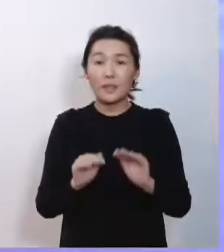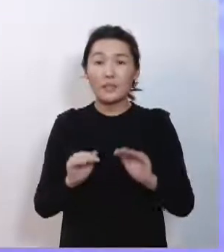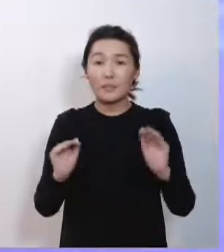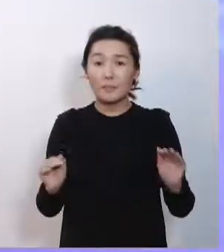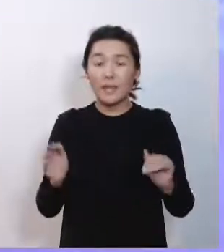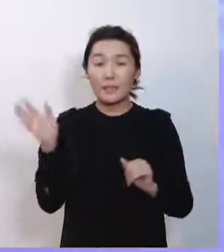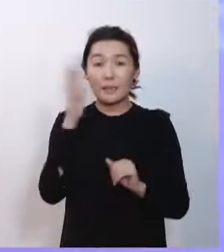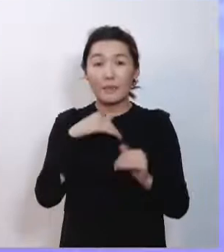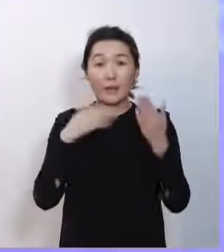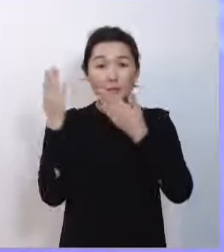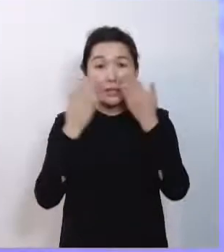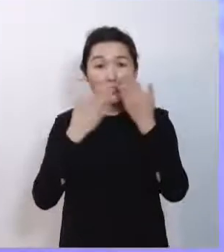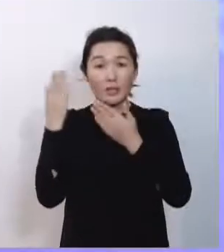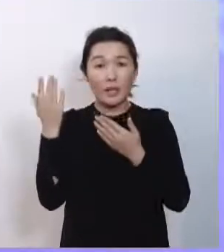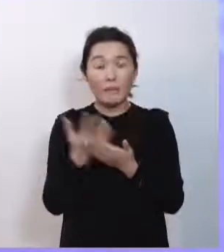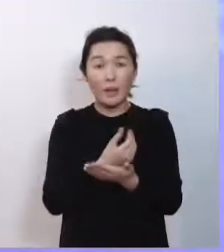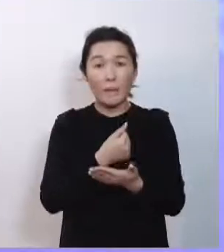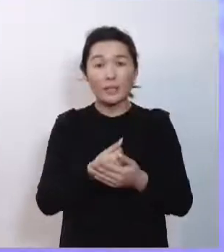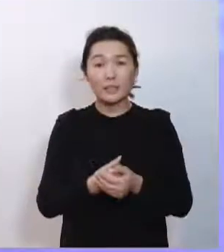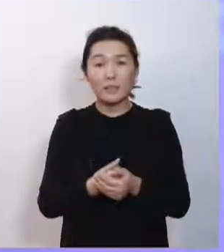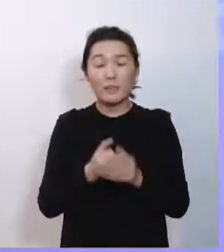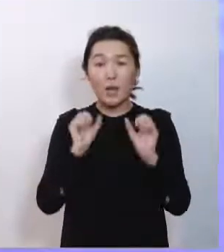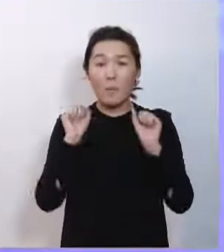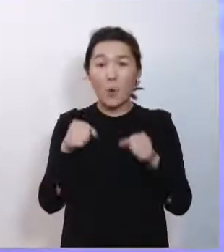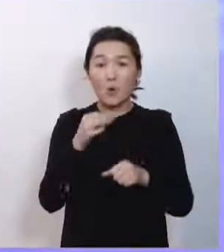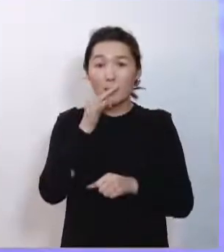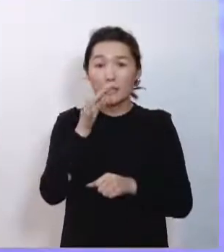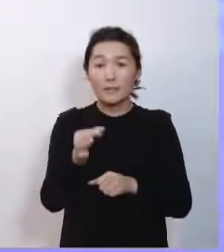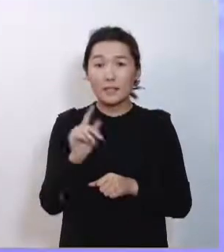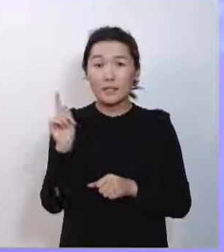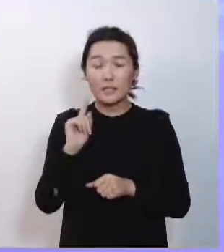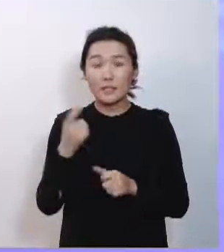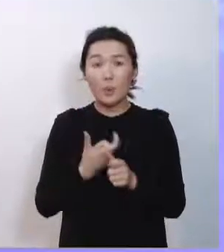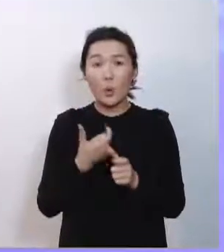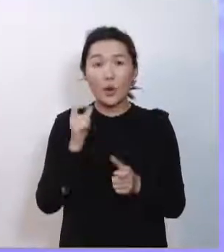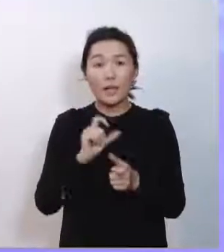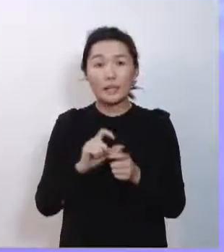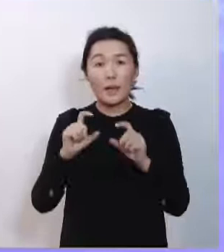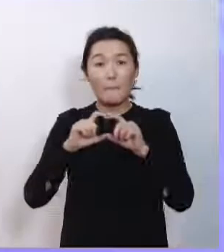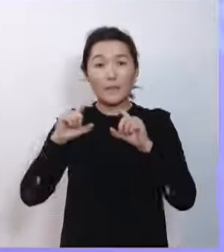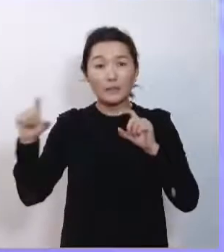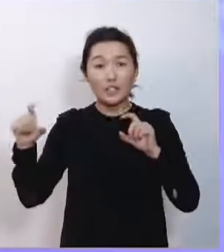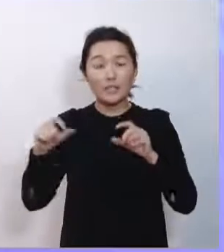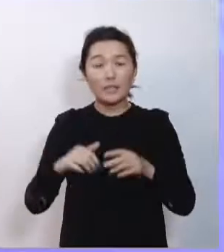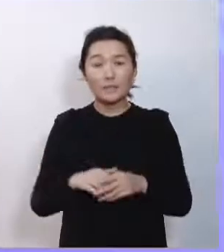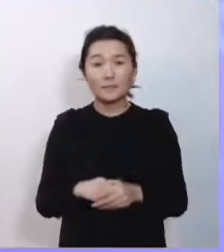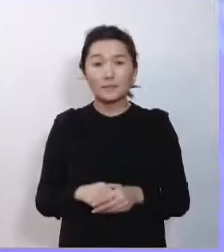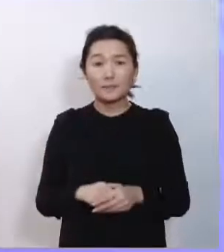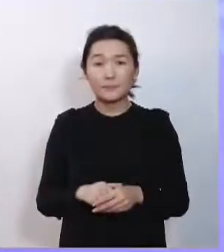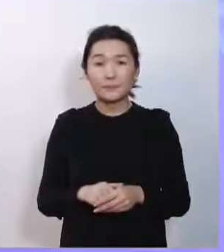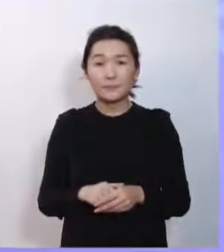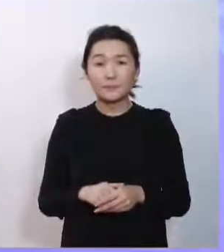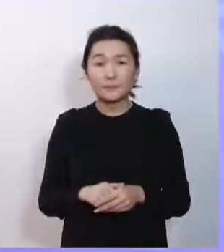Ребята, давайте прочитаем и определим, можно ли сказать, что это предложение.